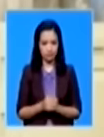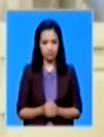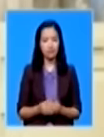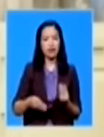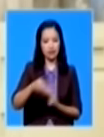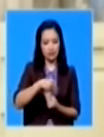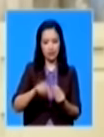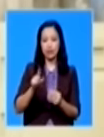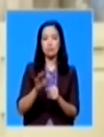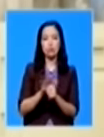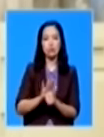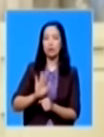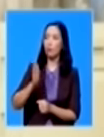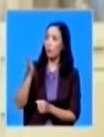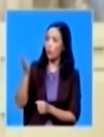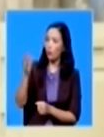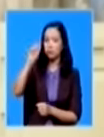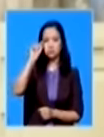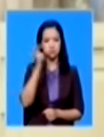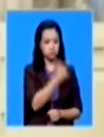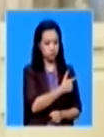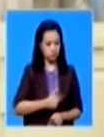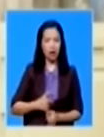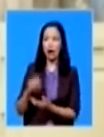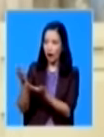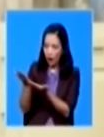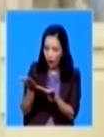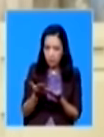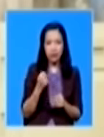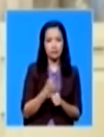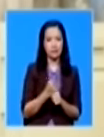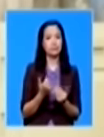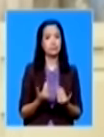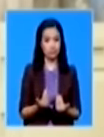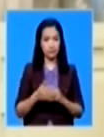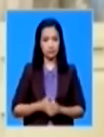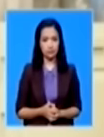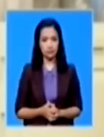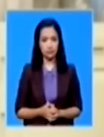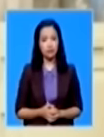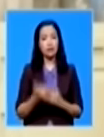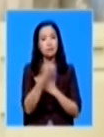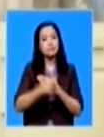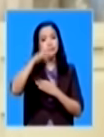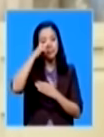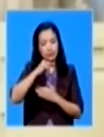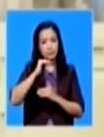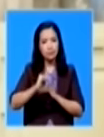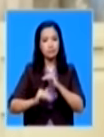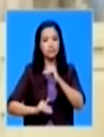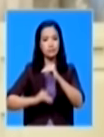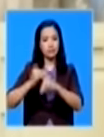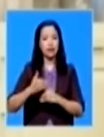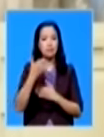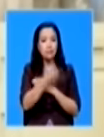เศรษฐกิจพอเพียงของพระบาทสมเด็จพระเจ้าอยู่หัวมานำในการทำงานในวันนี้เพราะนั้นกระบวนการพัฒนาประเทศไทยภายใต้ประเทศไท